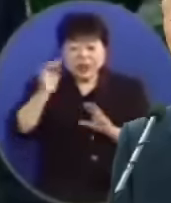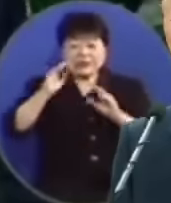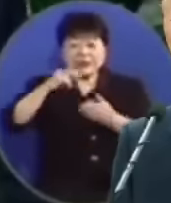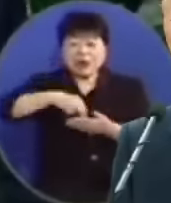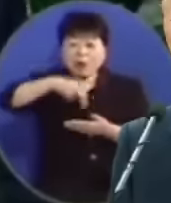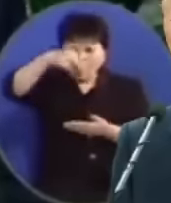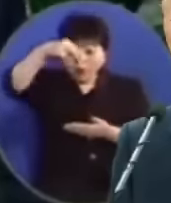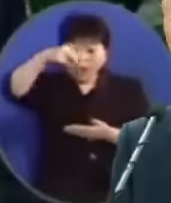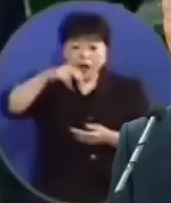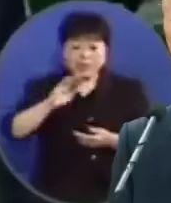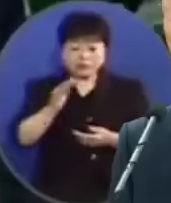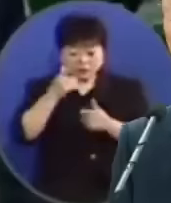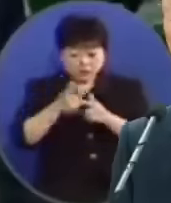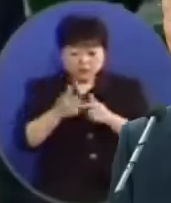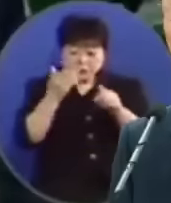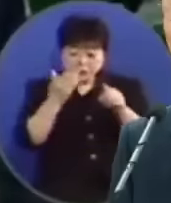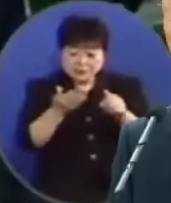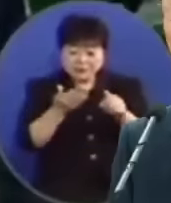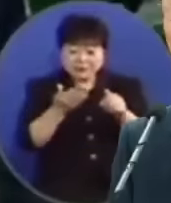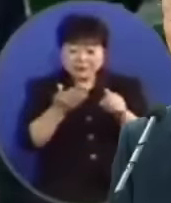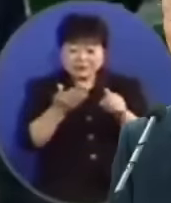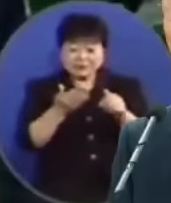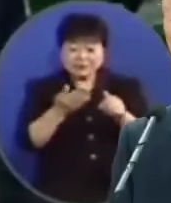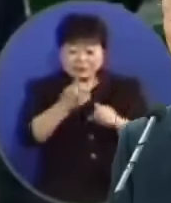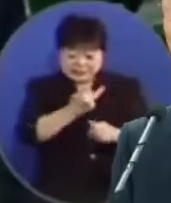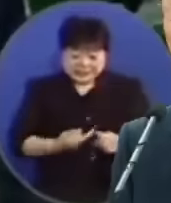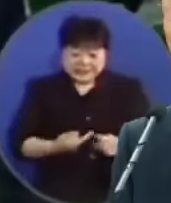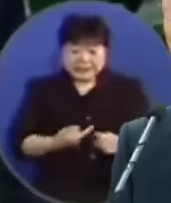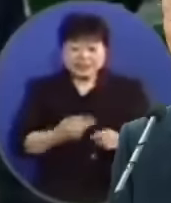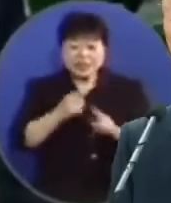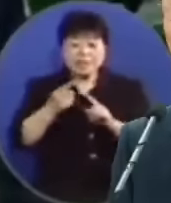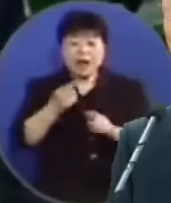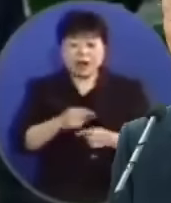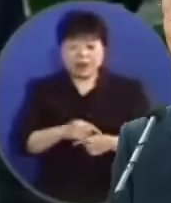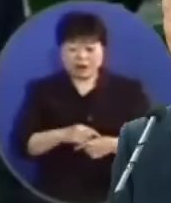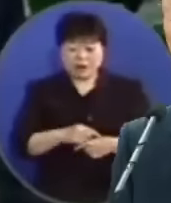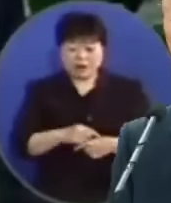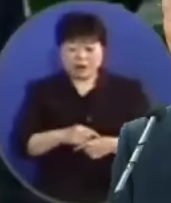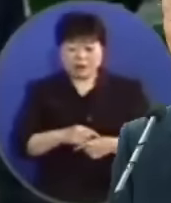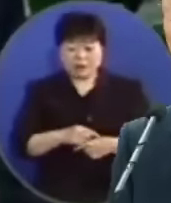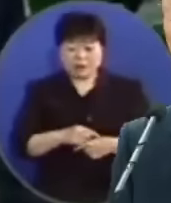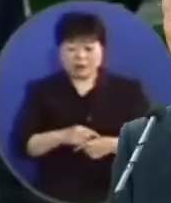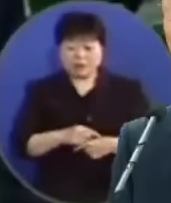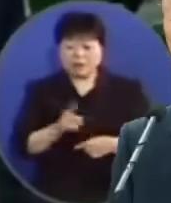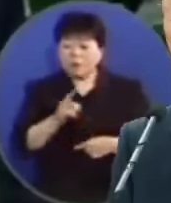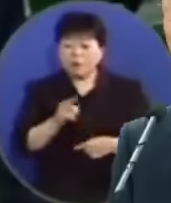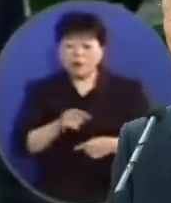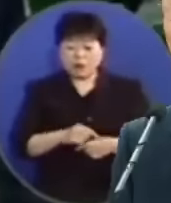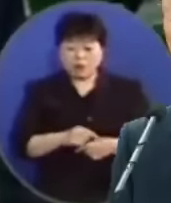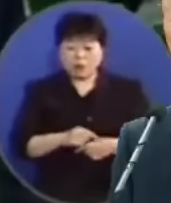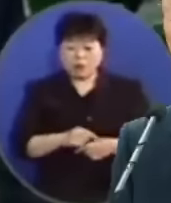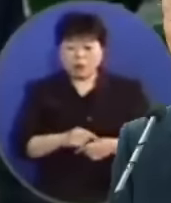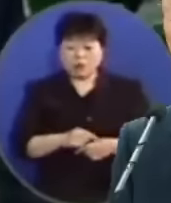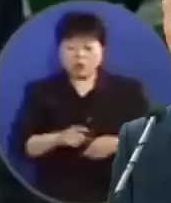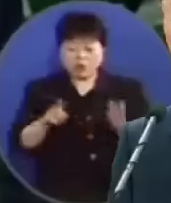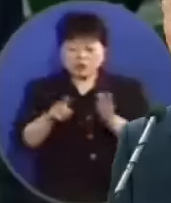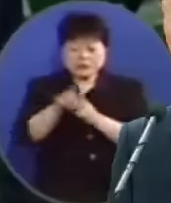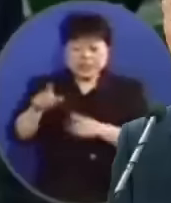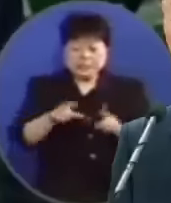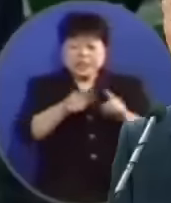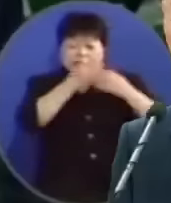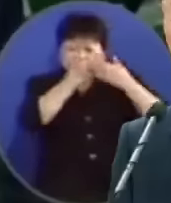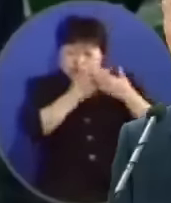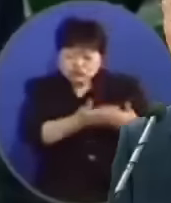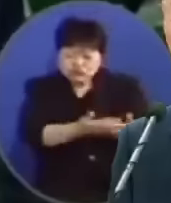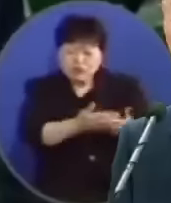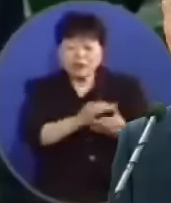천국으로 돌아가실 예수님이 제자들에게 남길 말이 어디 없어서 이 말을 했겠습니까? 신앙생활에 가장 중요한